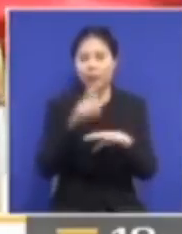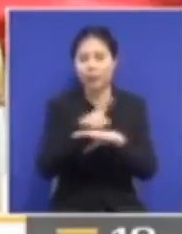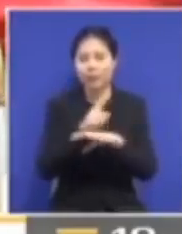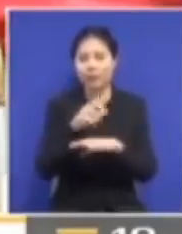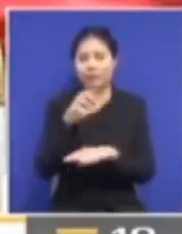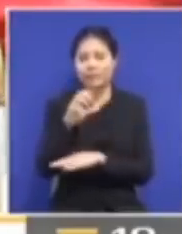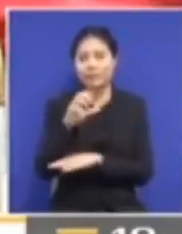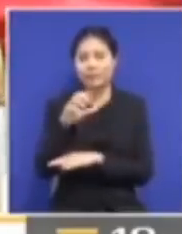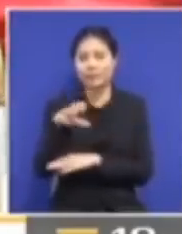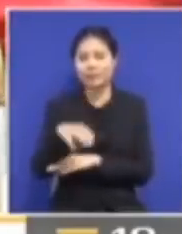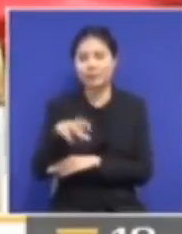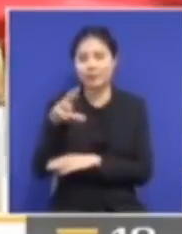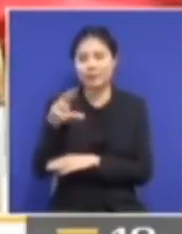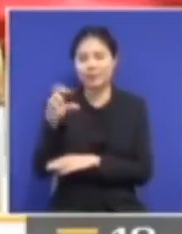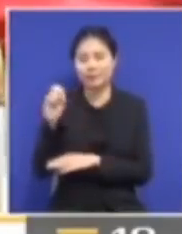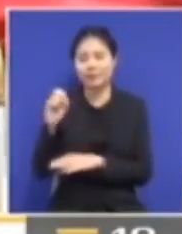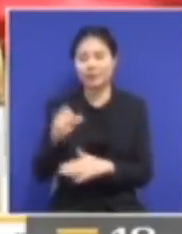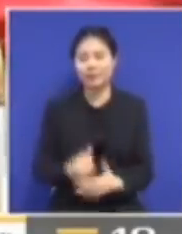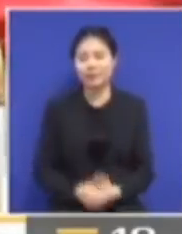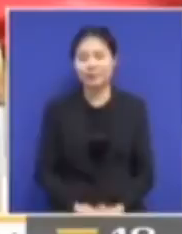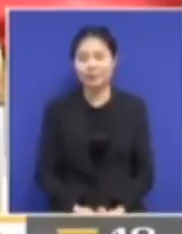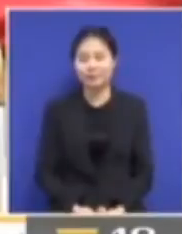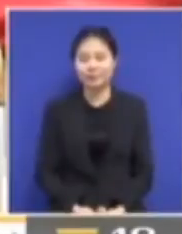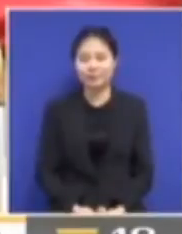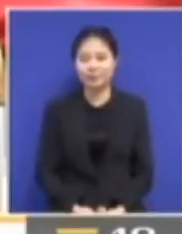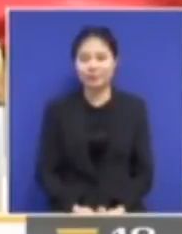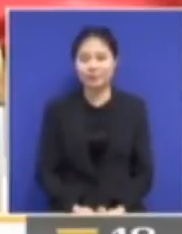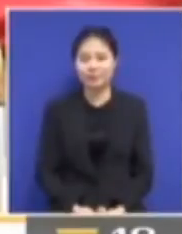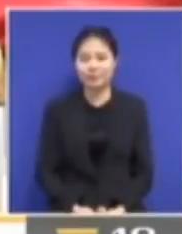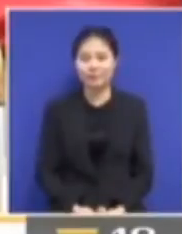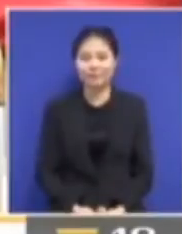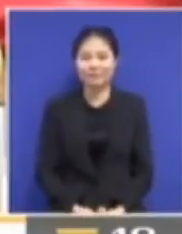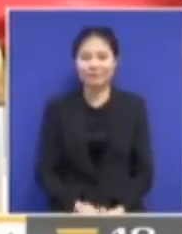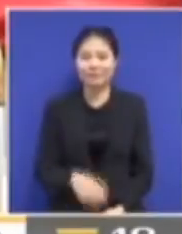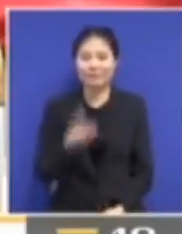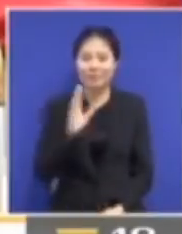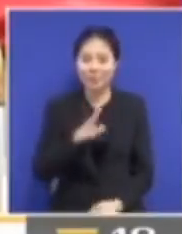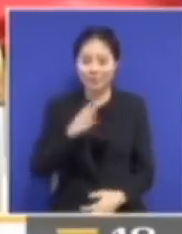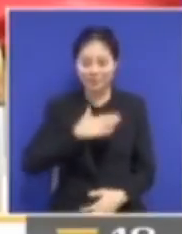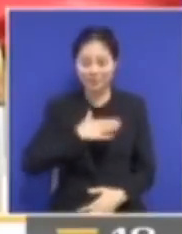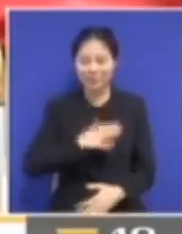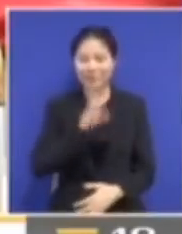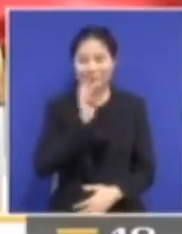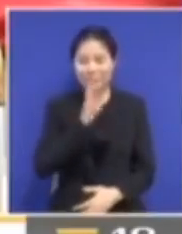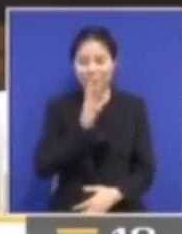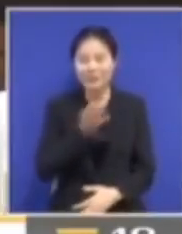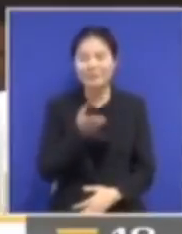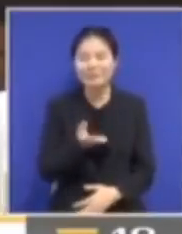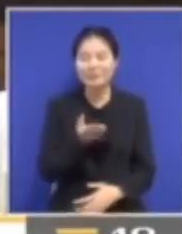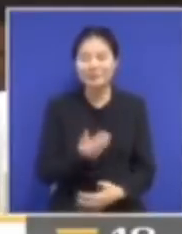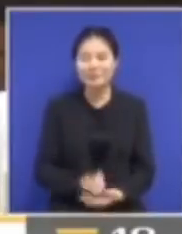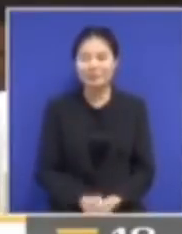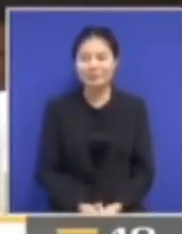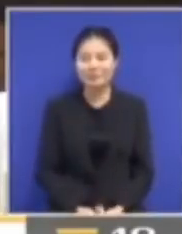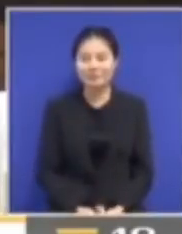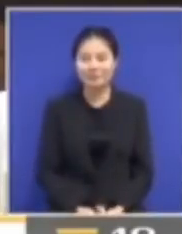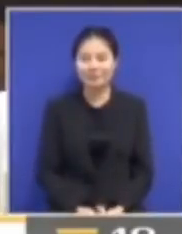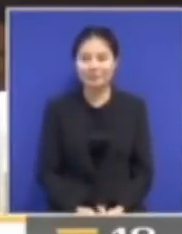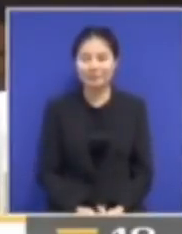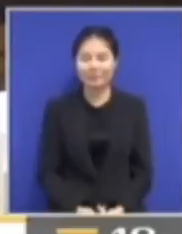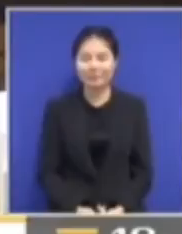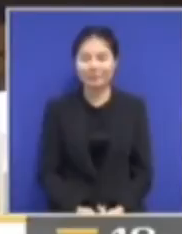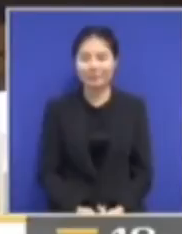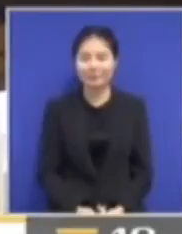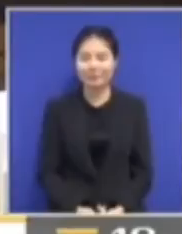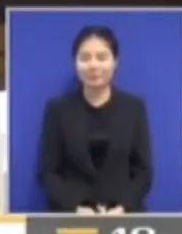ดหนึ่งครับเชิญครับ ผมพลาดปีนึงคุณเหรอนะ เข้าประท้วงครับไม่ได้เข้าจะประท้วงผมก็